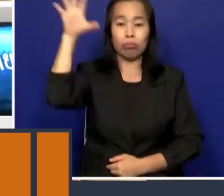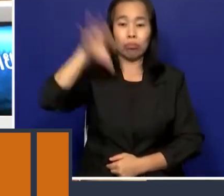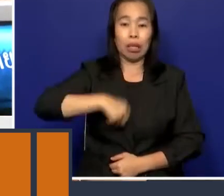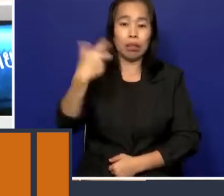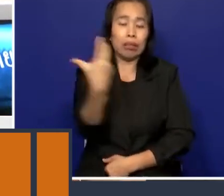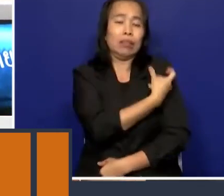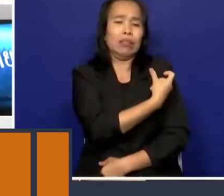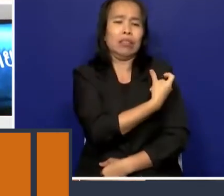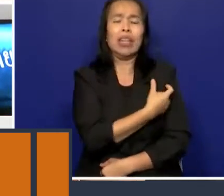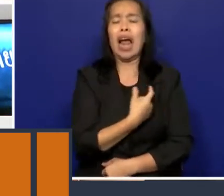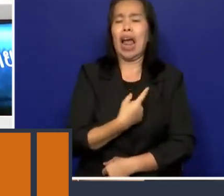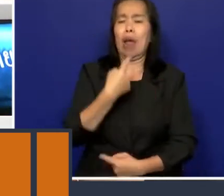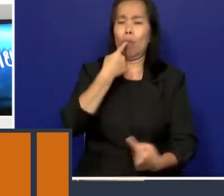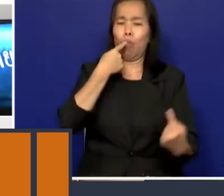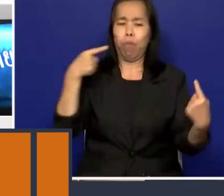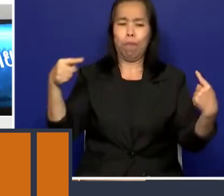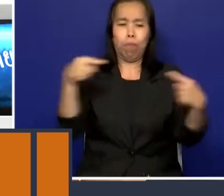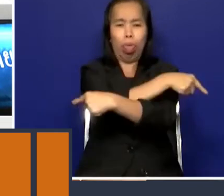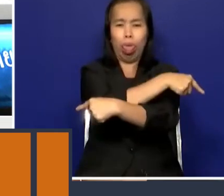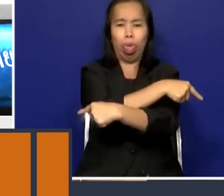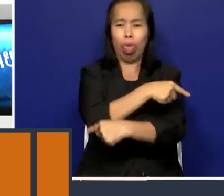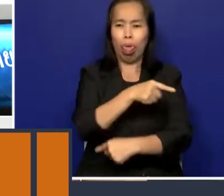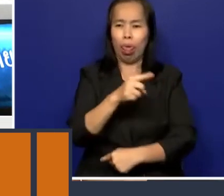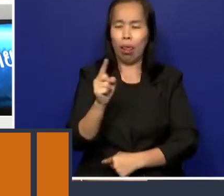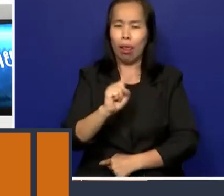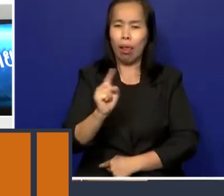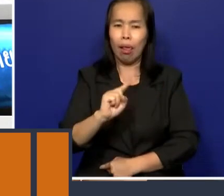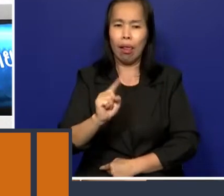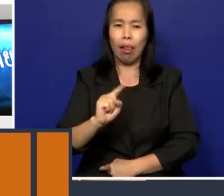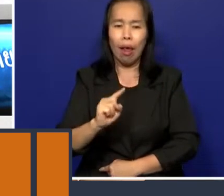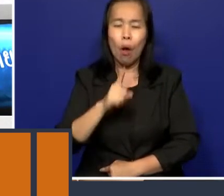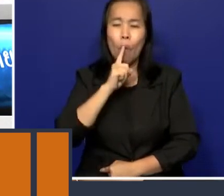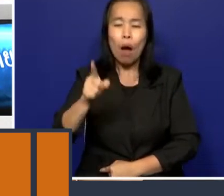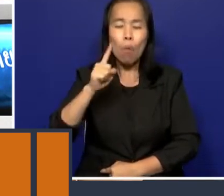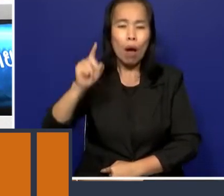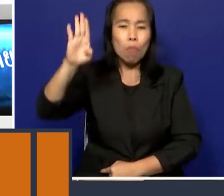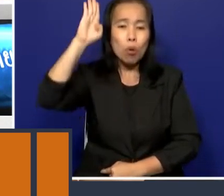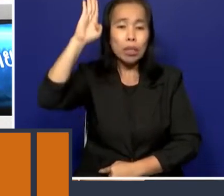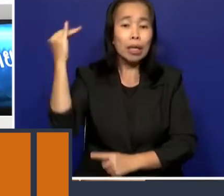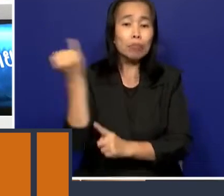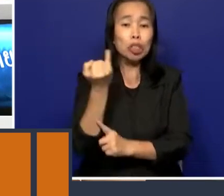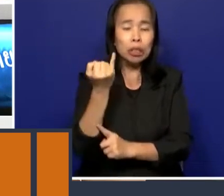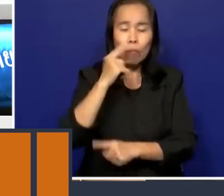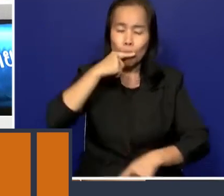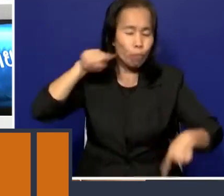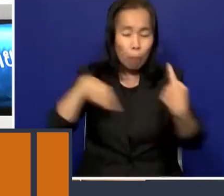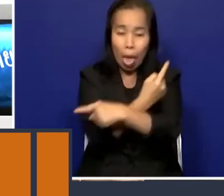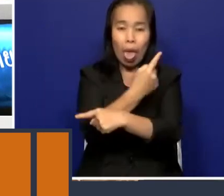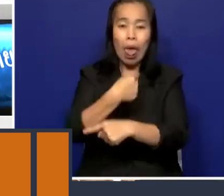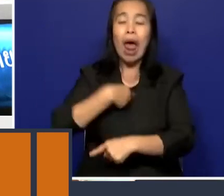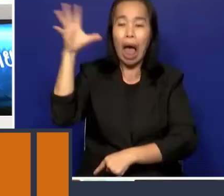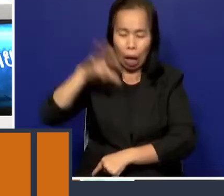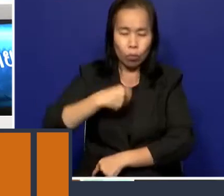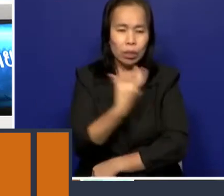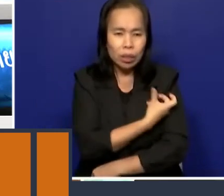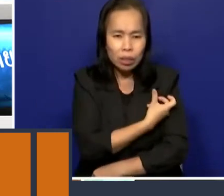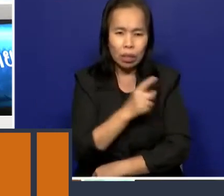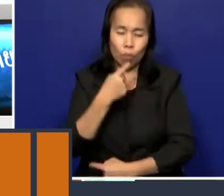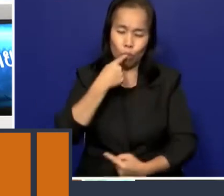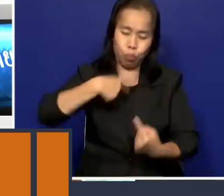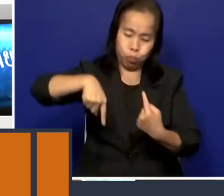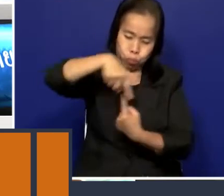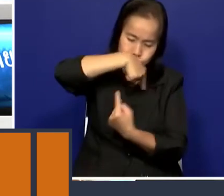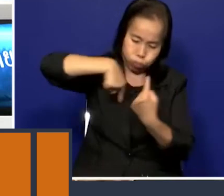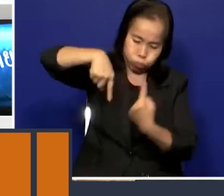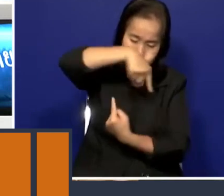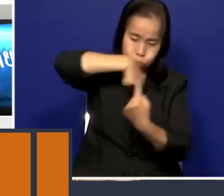ชีดซิด Unterschied Putนั้นการอภฐพั่มนลกษณestreนี้จึงเปลัษณ procedureที่ขัดแย้งในข้อมูลท้วเวหวนสาม